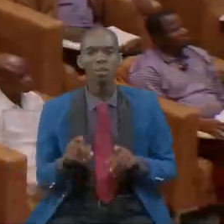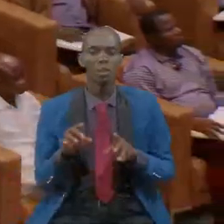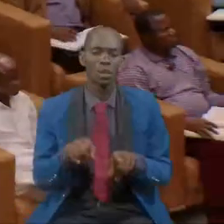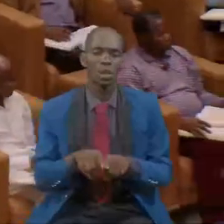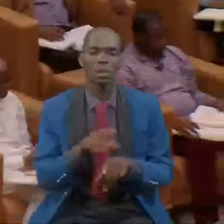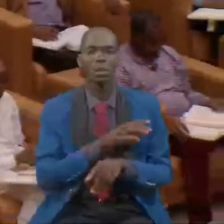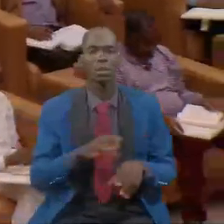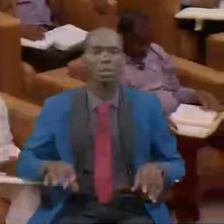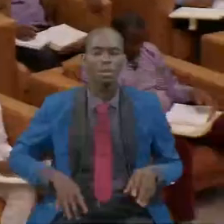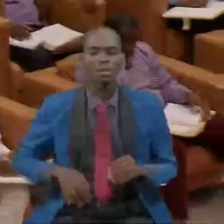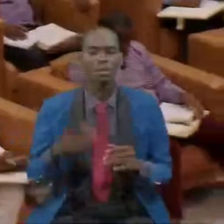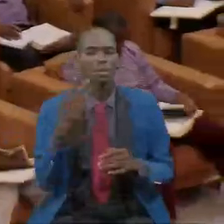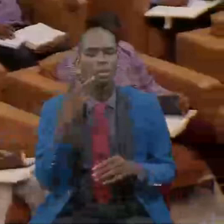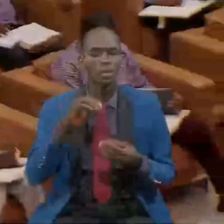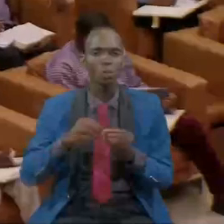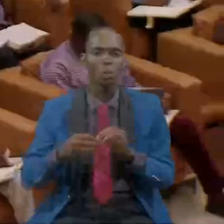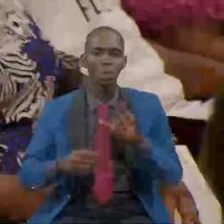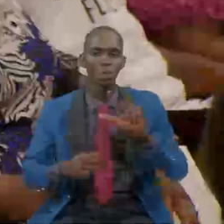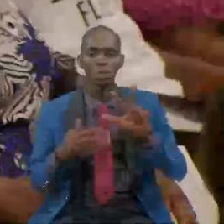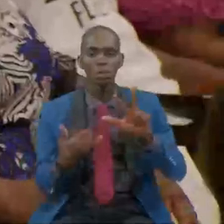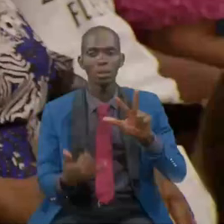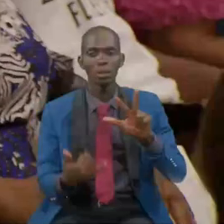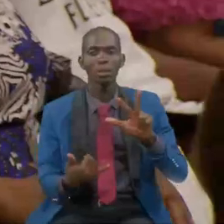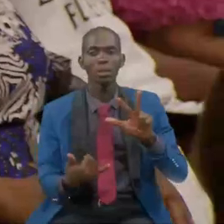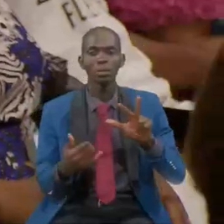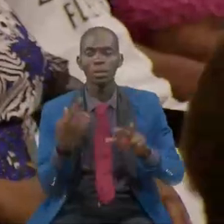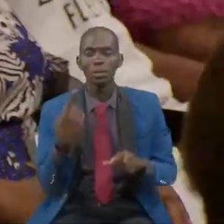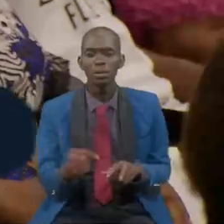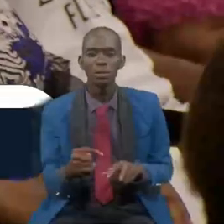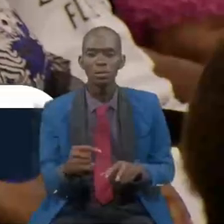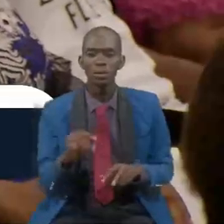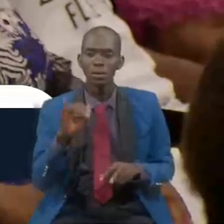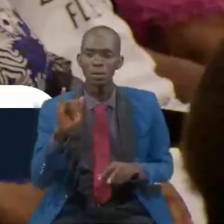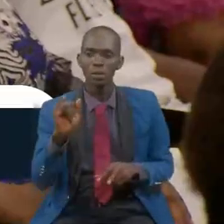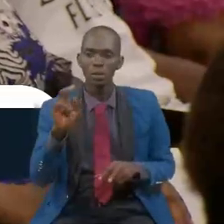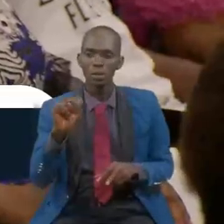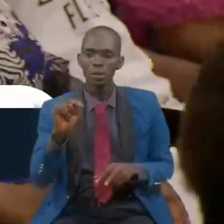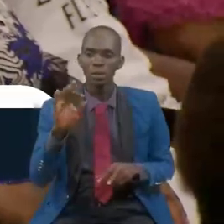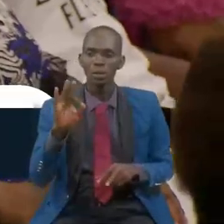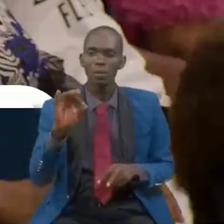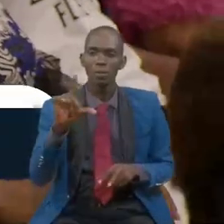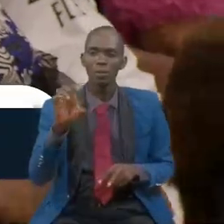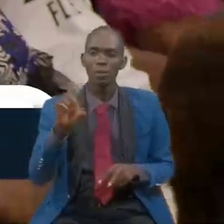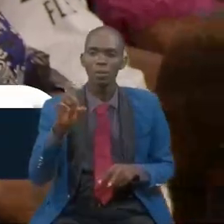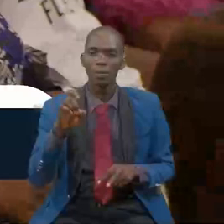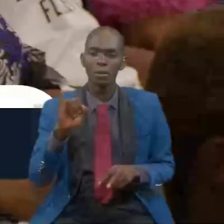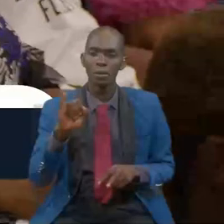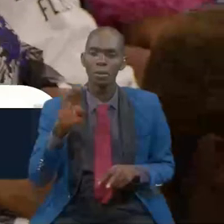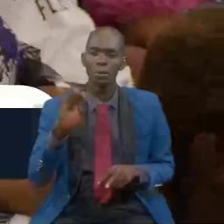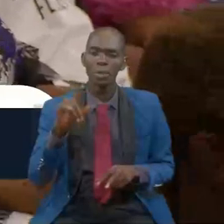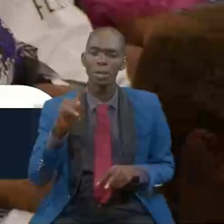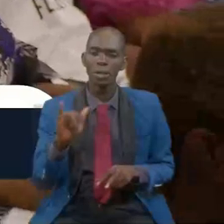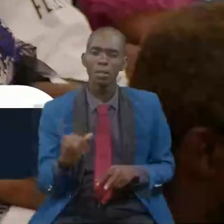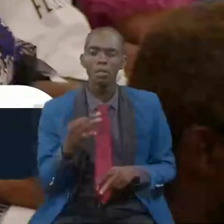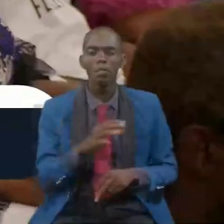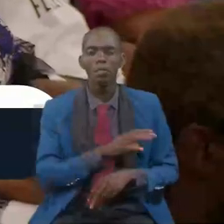inflexible comme Christ 3è partie ici c'est l'imflexibilité de Christ même